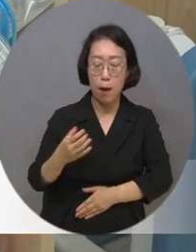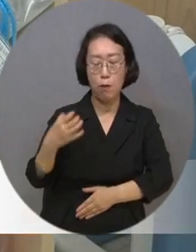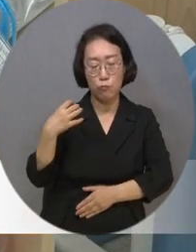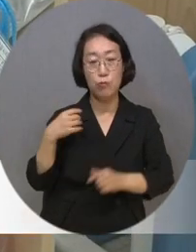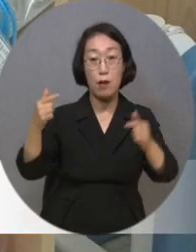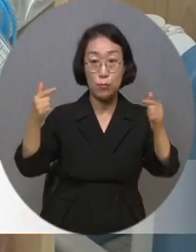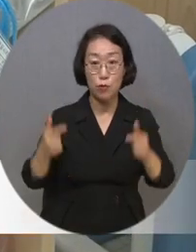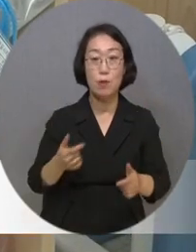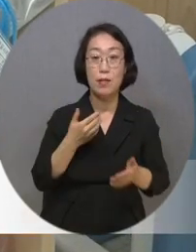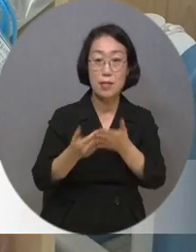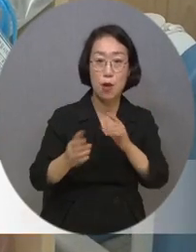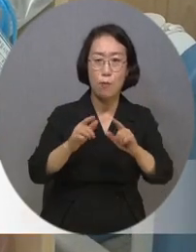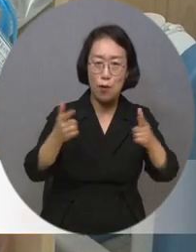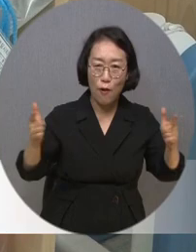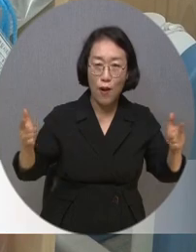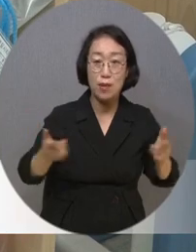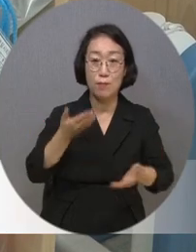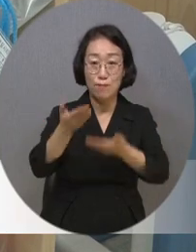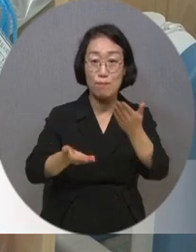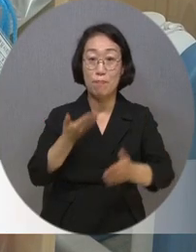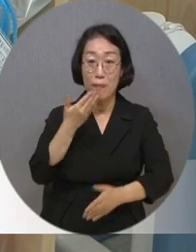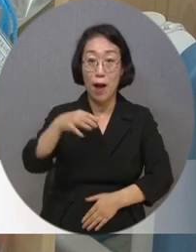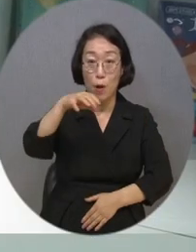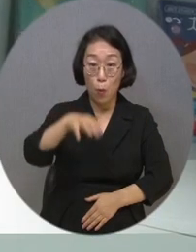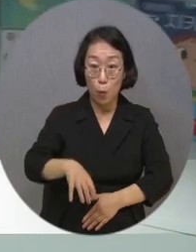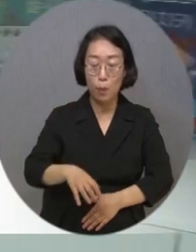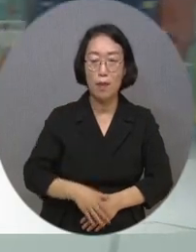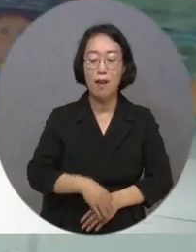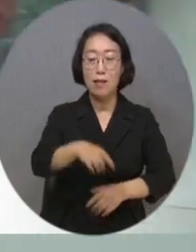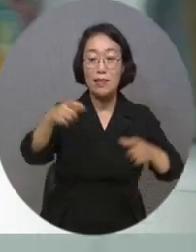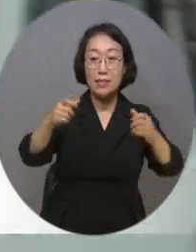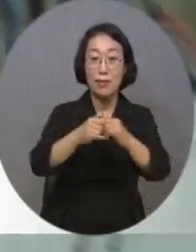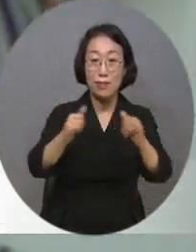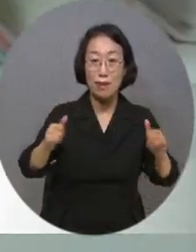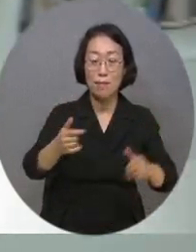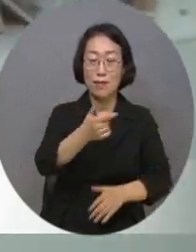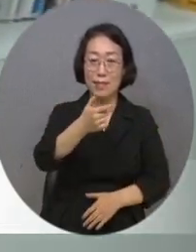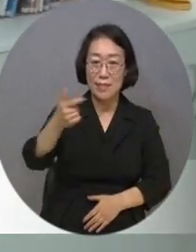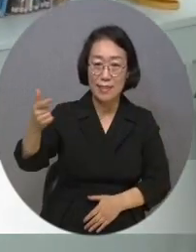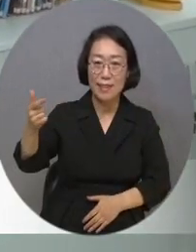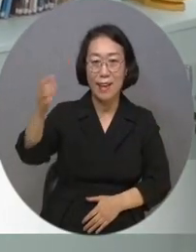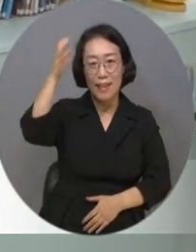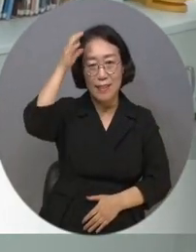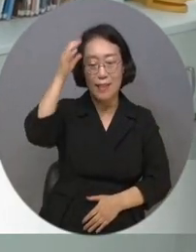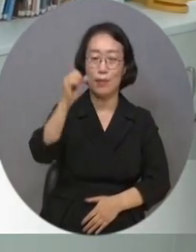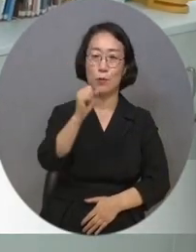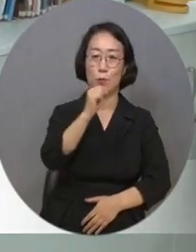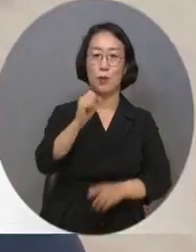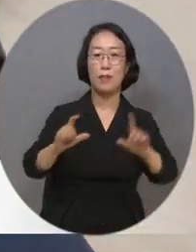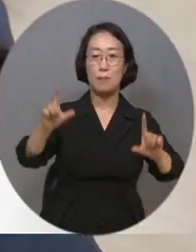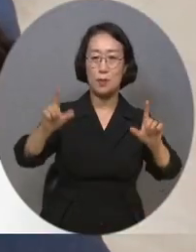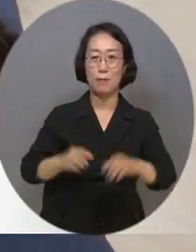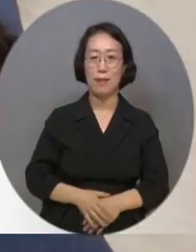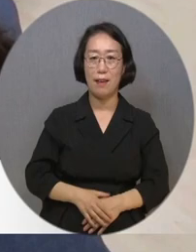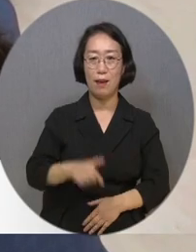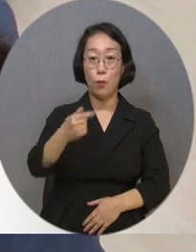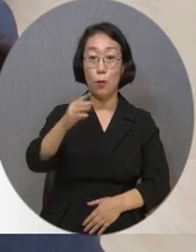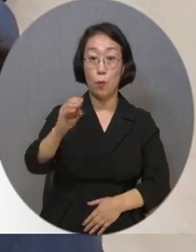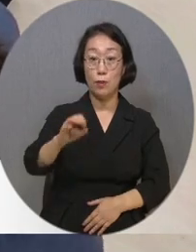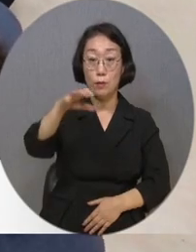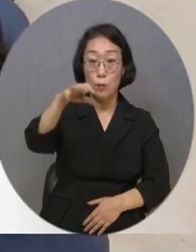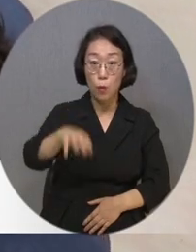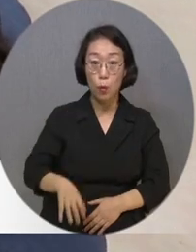다양한 체험을 제공하는 장난감 도서관이 생겨 지역 주민들이 크게 반기고 있습니다 고흥군은